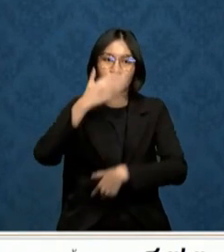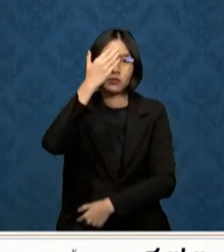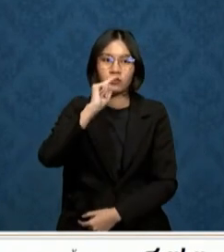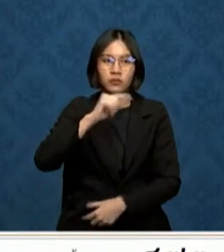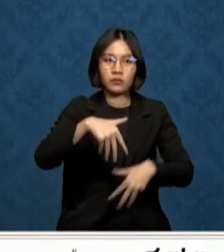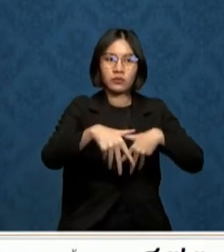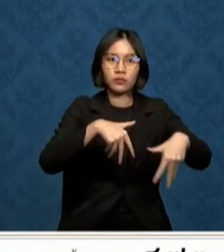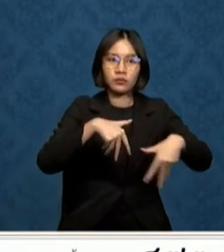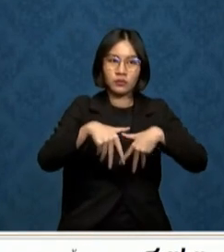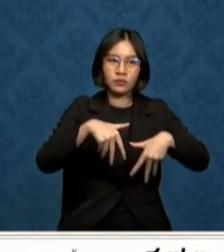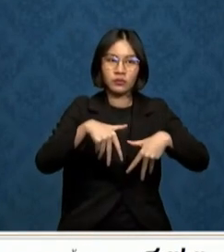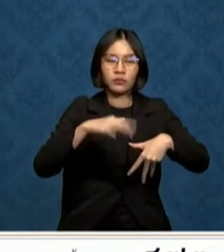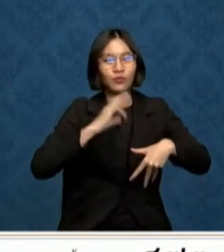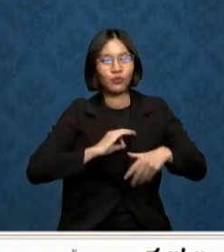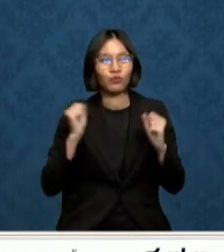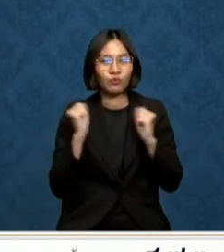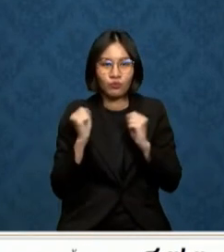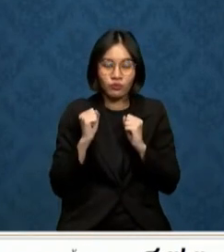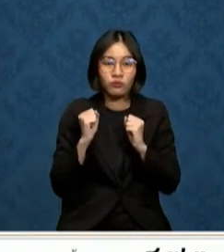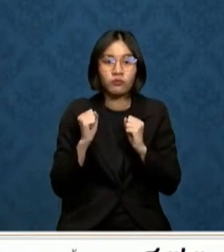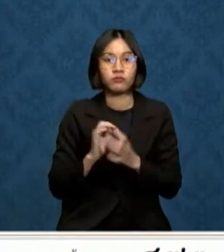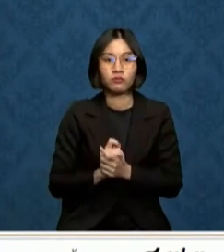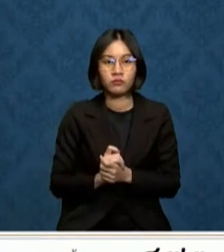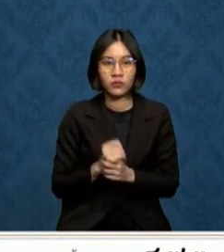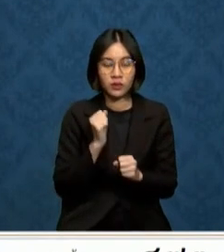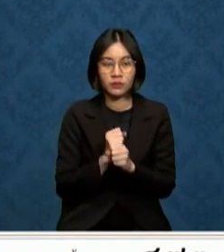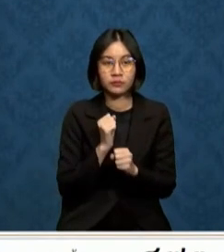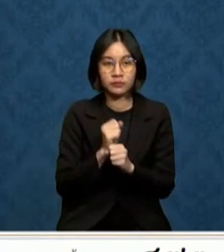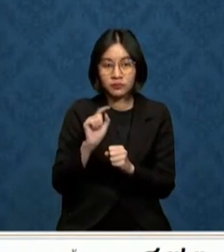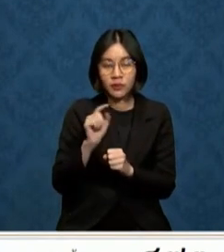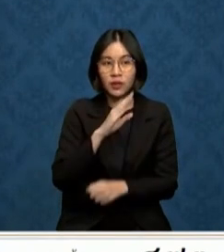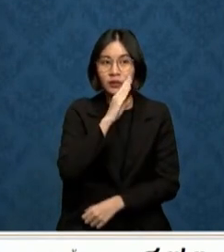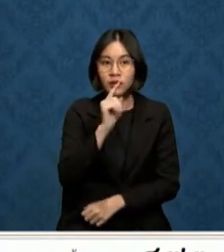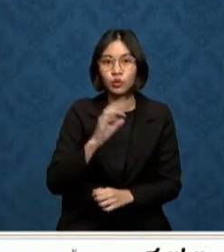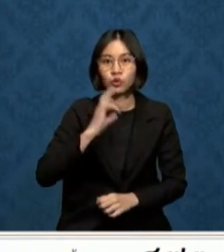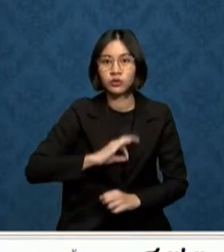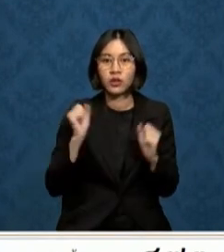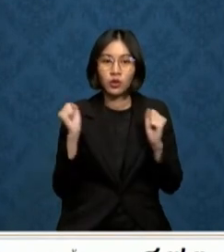าชนให้เกิดความกลัวนะครับจึงดำเนินการโดยเฉพาะเมื่อเกิดความก